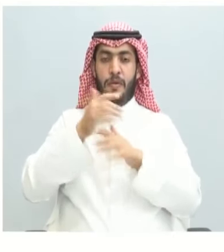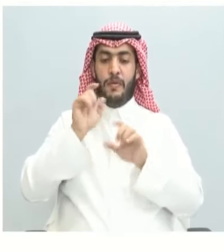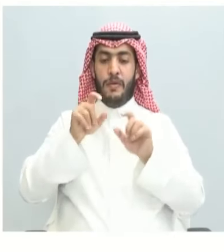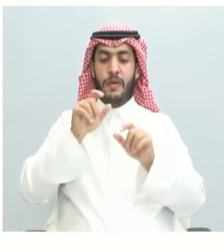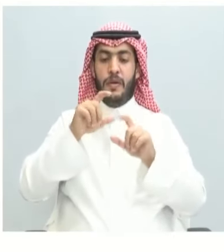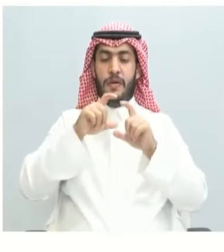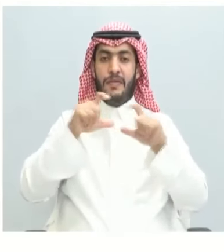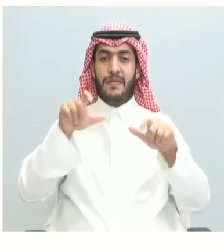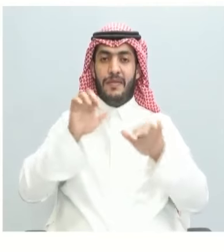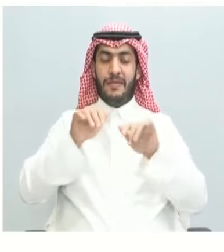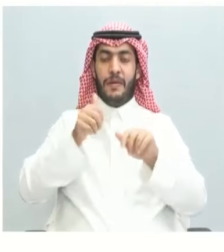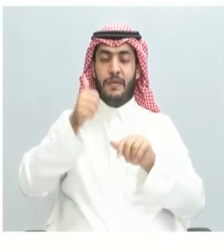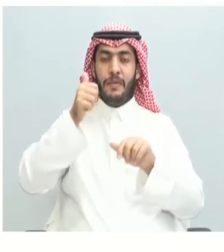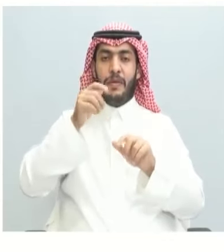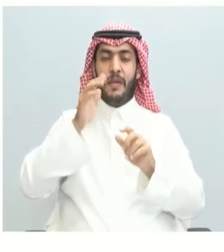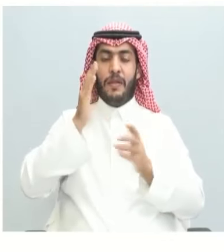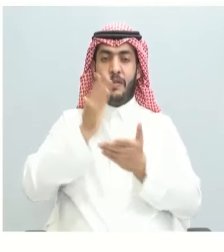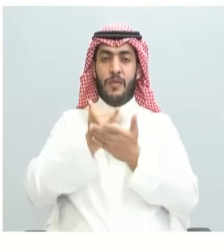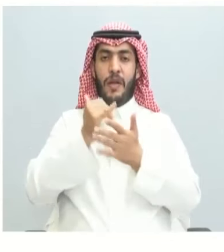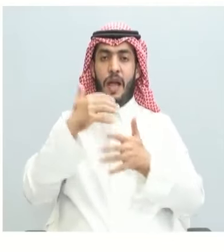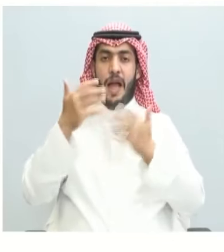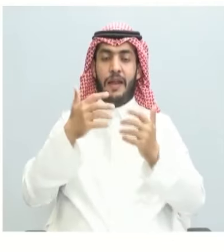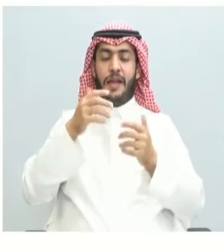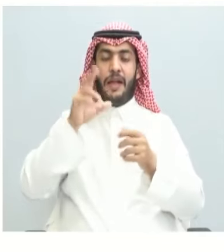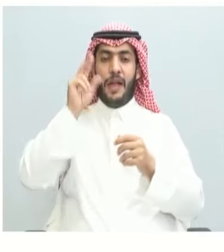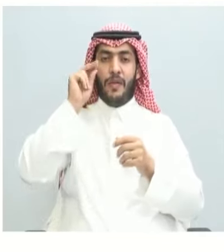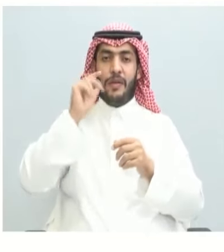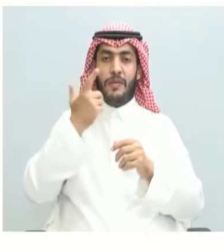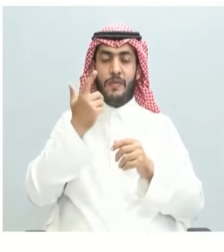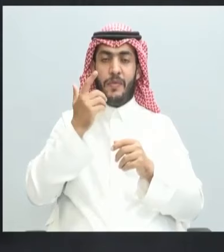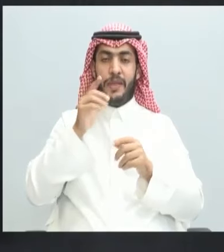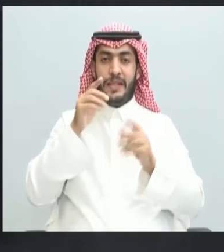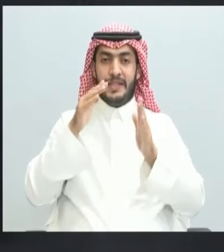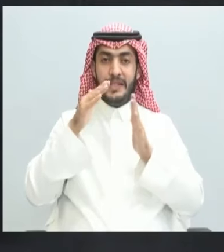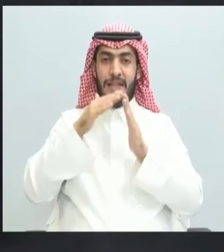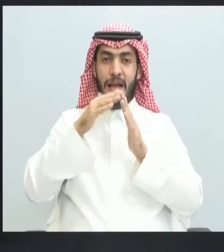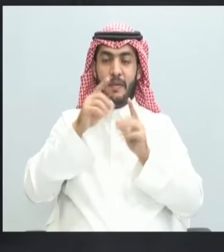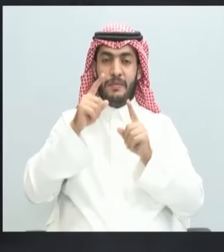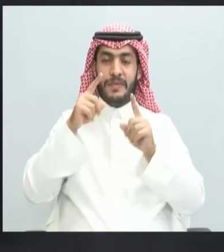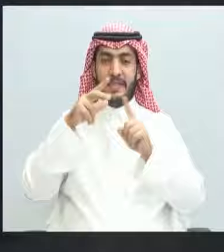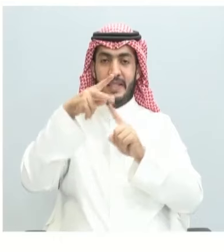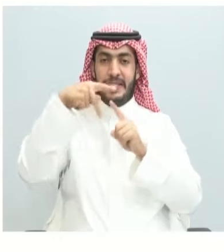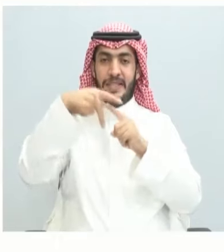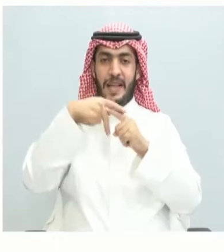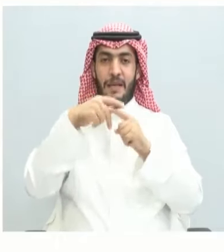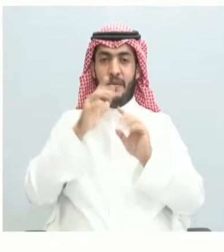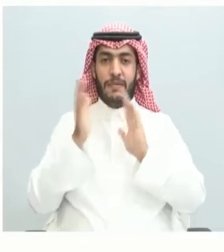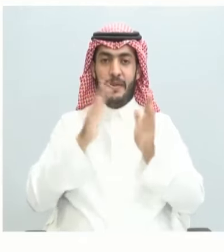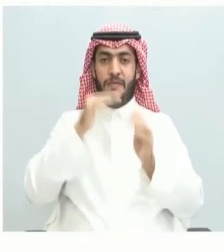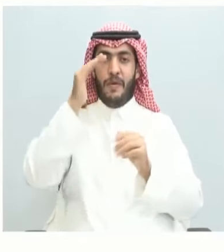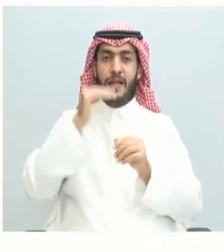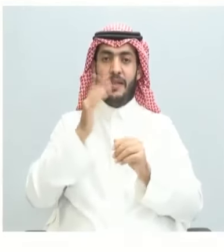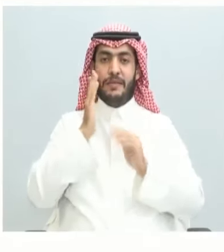مفاتيح لوحه المفاتيح فنستطيع التحكم في حركه الكائن اما بتحريك الاسهم يمين يسار او اعلى او